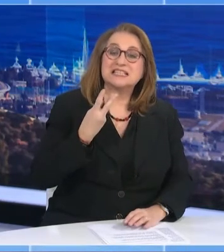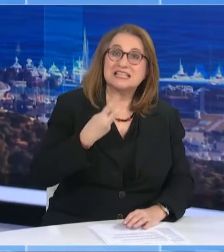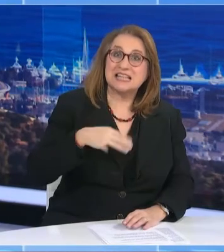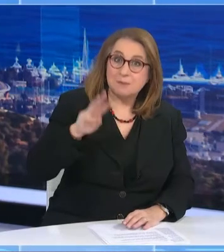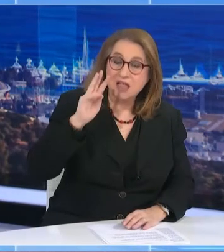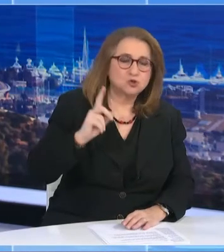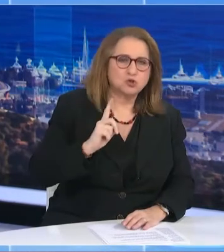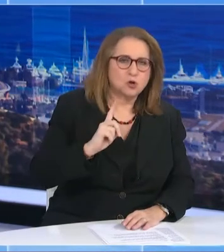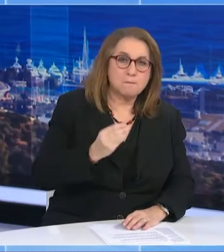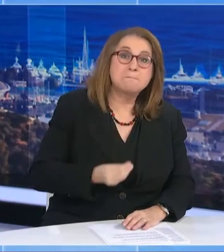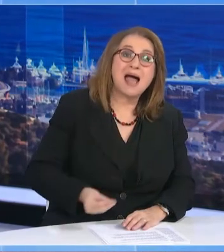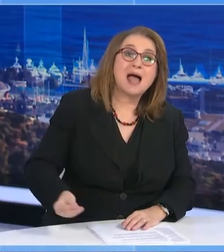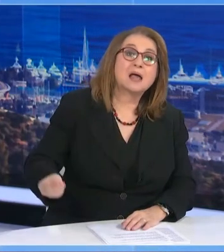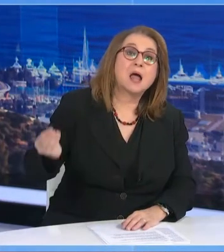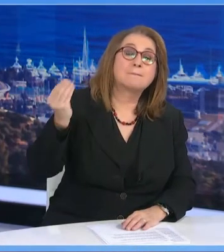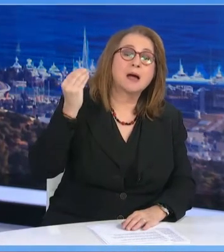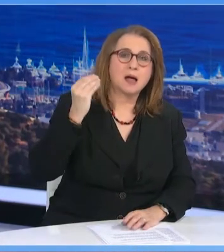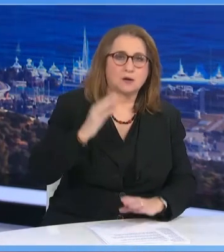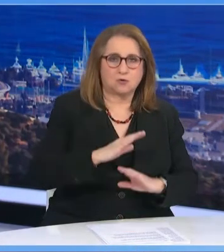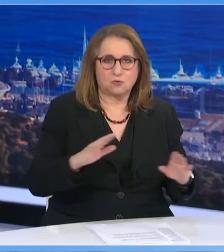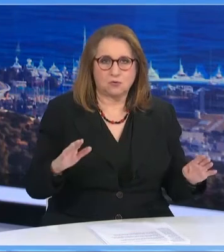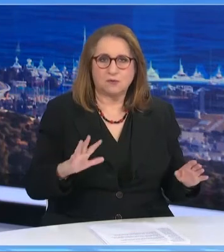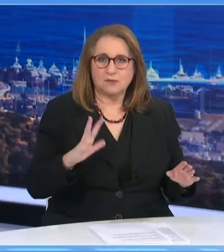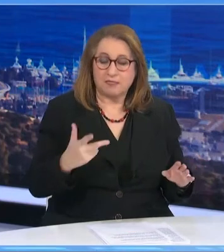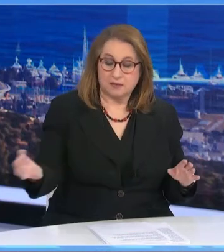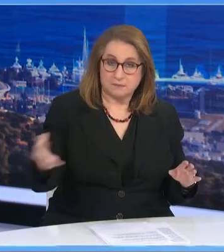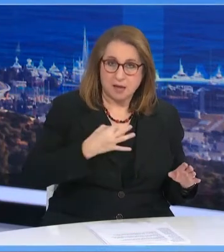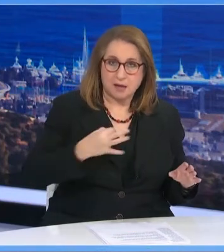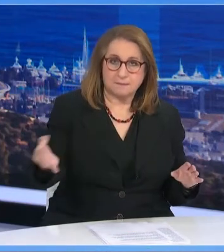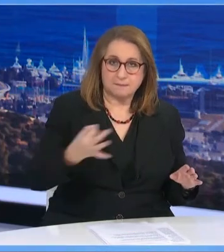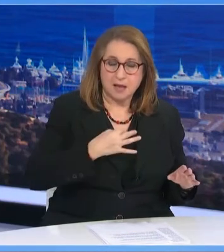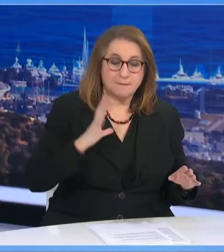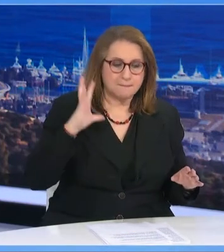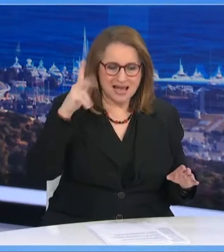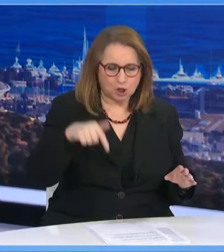Φαίνεται δηλαδή ότι ο παράγων επαναλύμωξη υποεκτιμάται μέχρι τώρα.